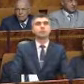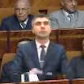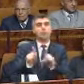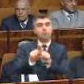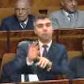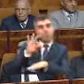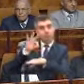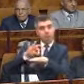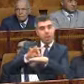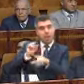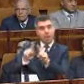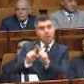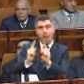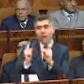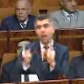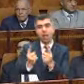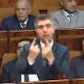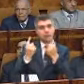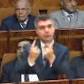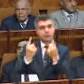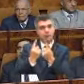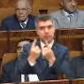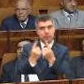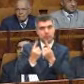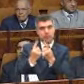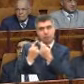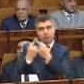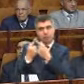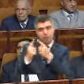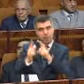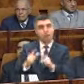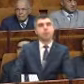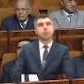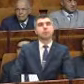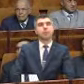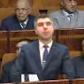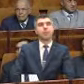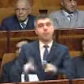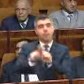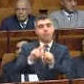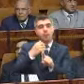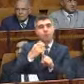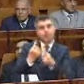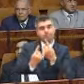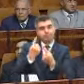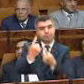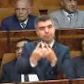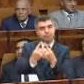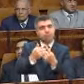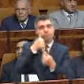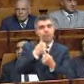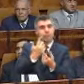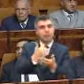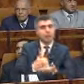هو افه طبيعيه وهذا في نيه مبيته، لانكم تريدون التملص من الدعم